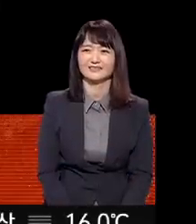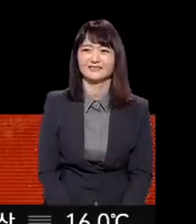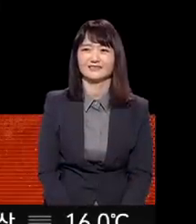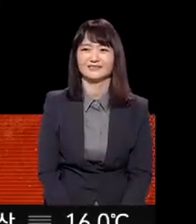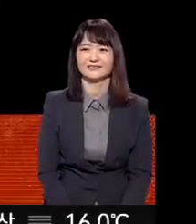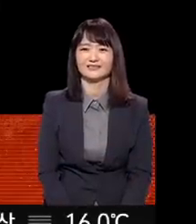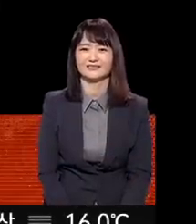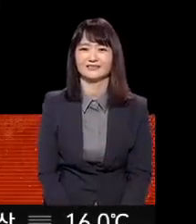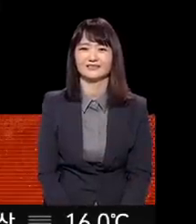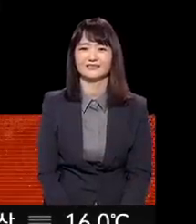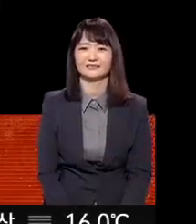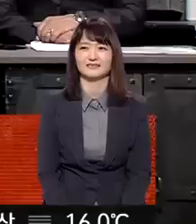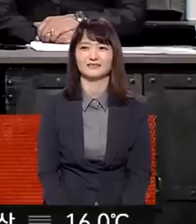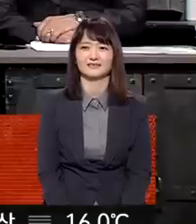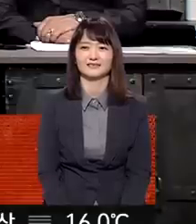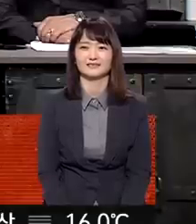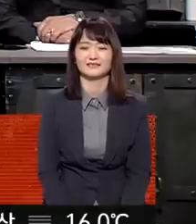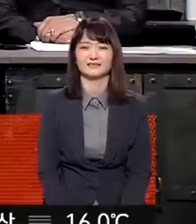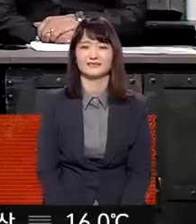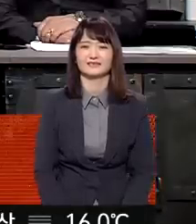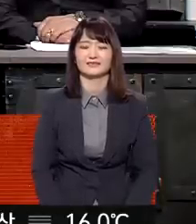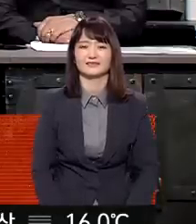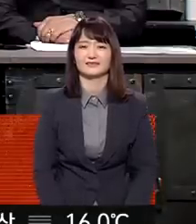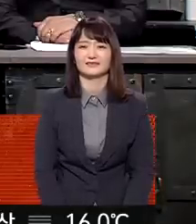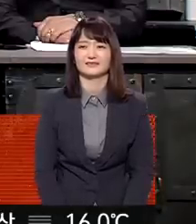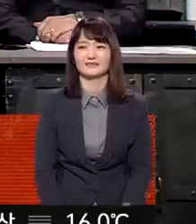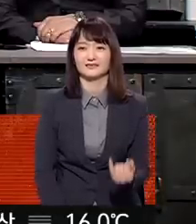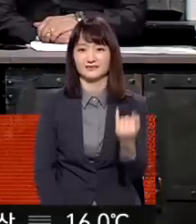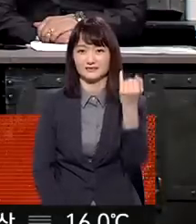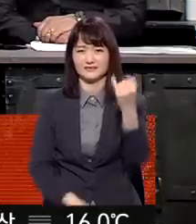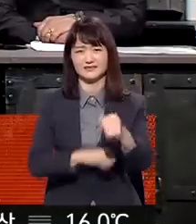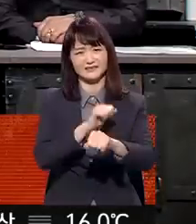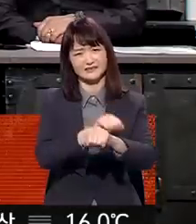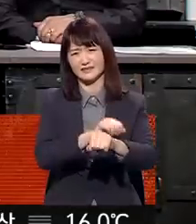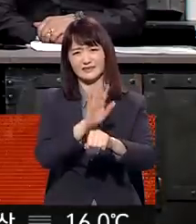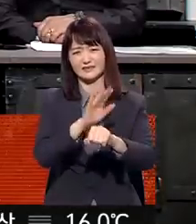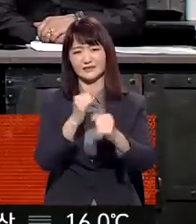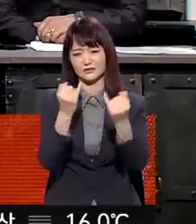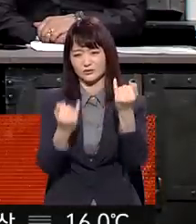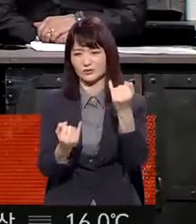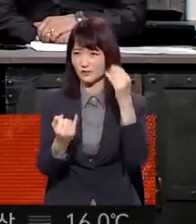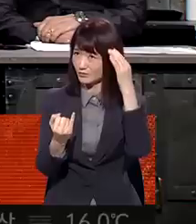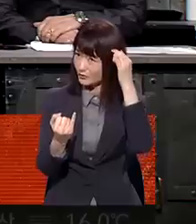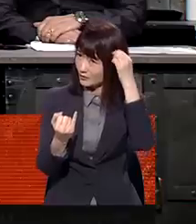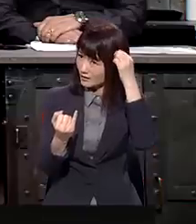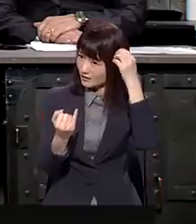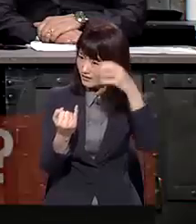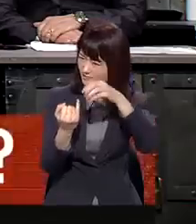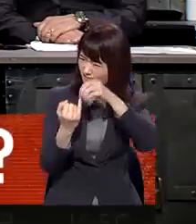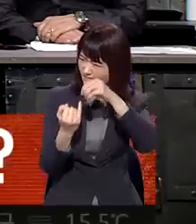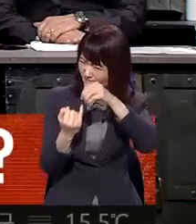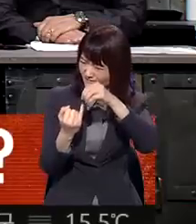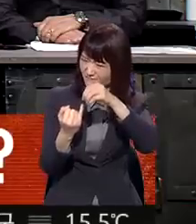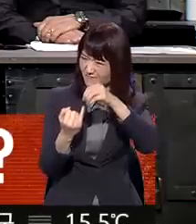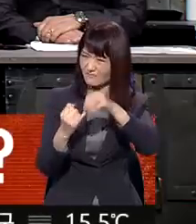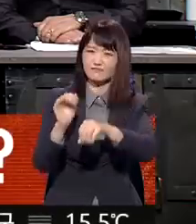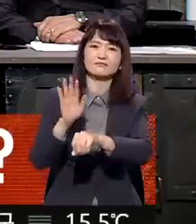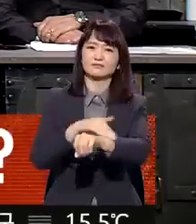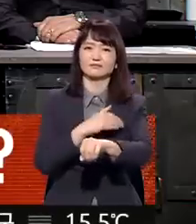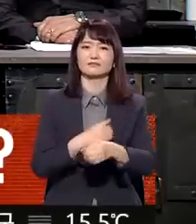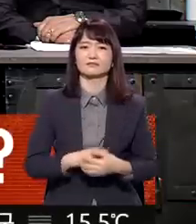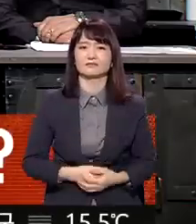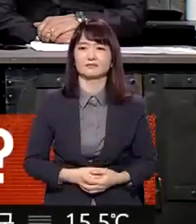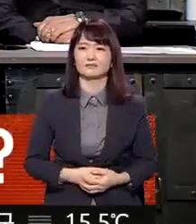알겠습니다. 아 심각합니다. 자 네. 소장님. 네, 뭐 일단 언니가 잘하진 않았죠. 동생 머리끄집채를 끄집한 거 잘하지